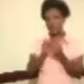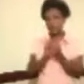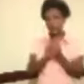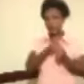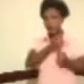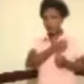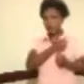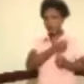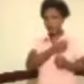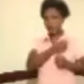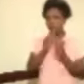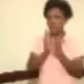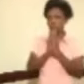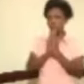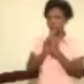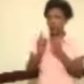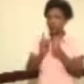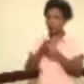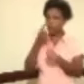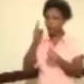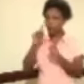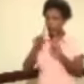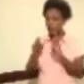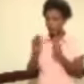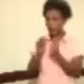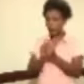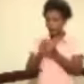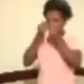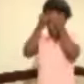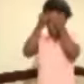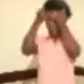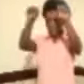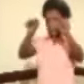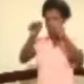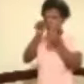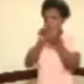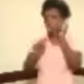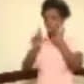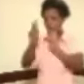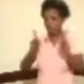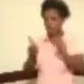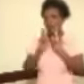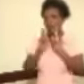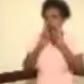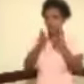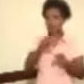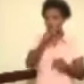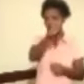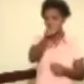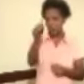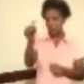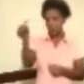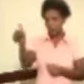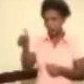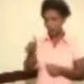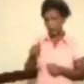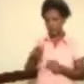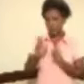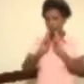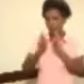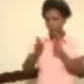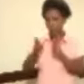poser première question à candidat. Candidat, vous avez 3 minutes pour répondre chacun à question que Godson Pierre pral poser